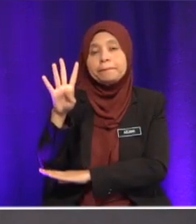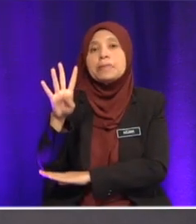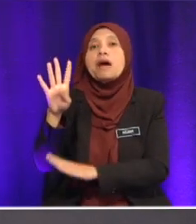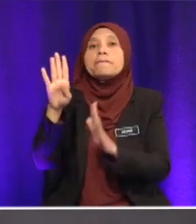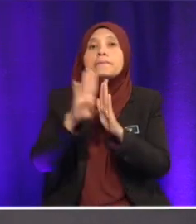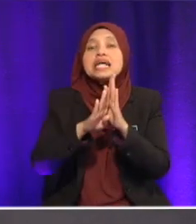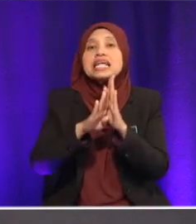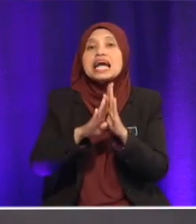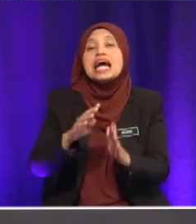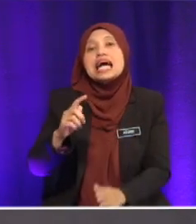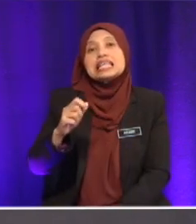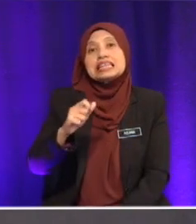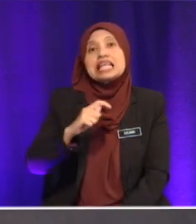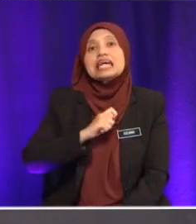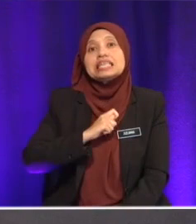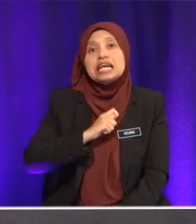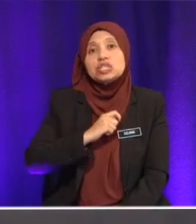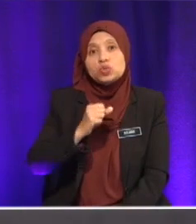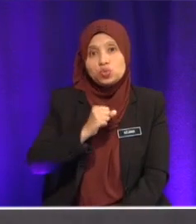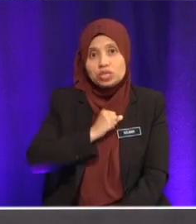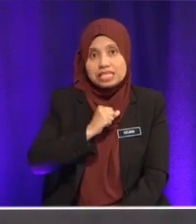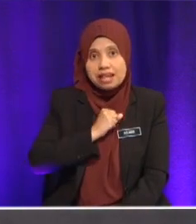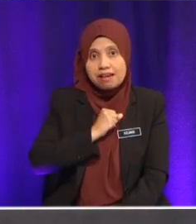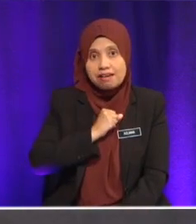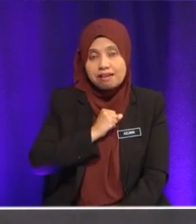bertatap sila pada tahap yang Kukuh